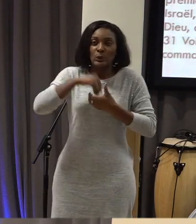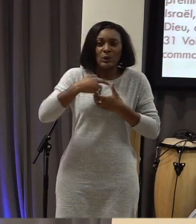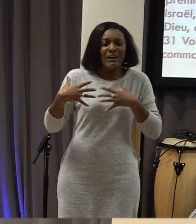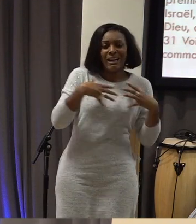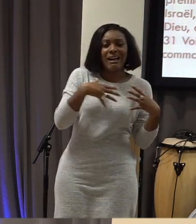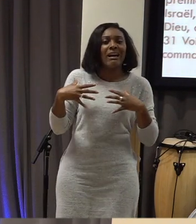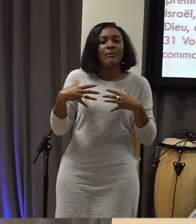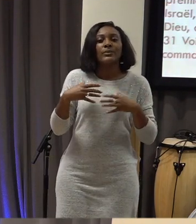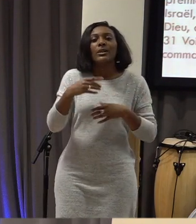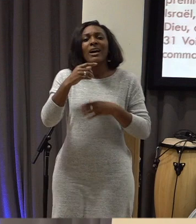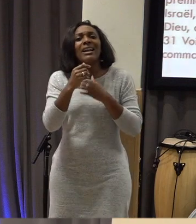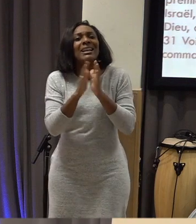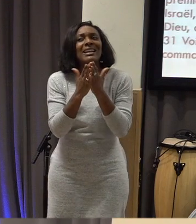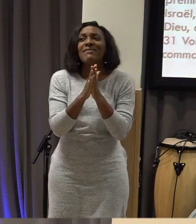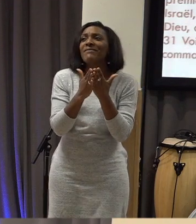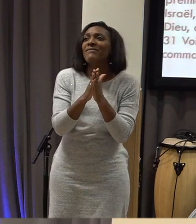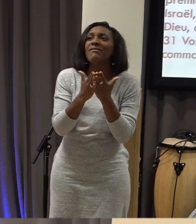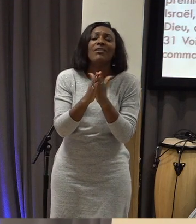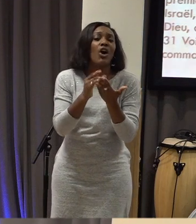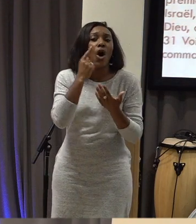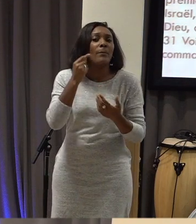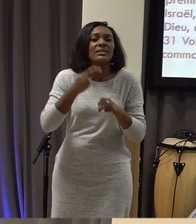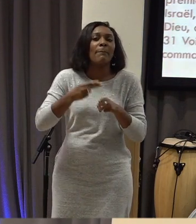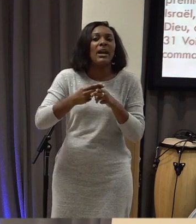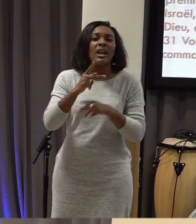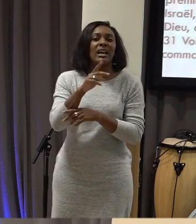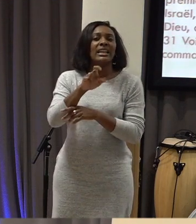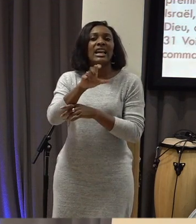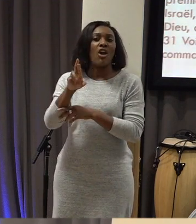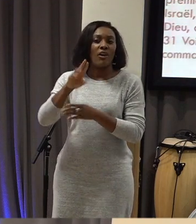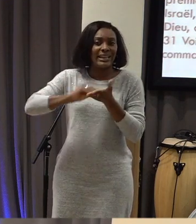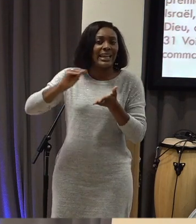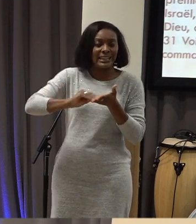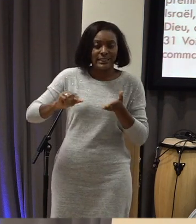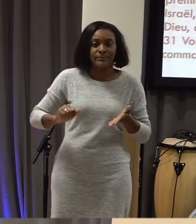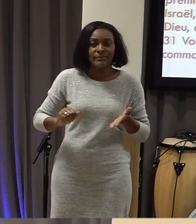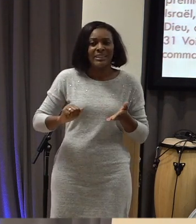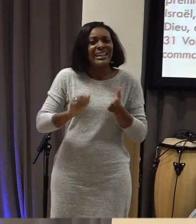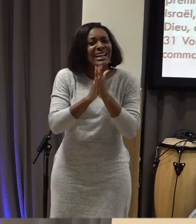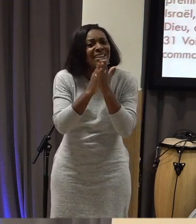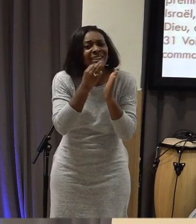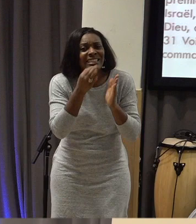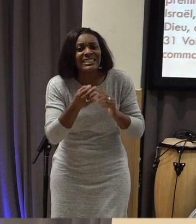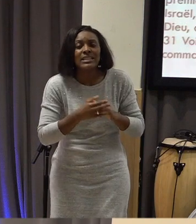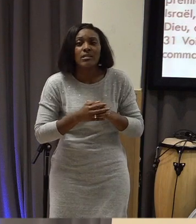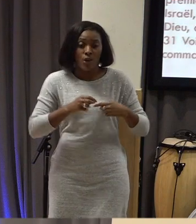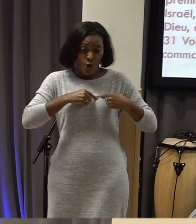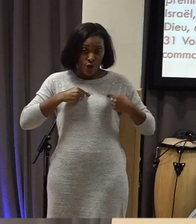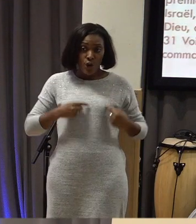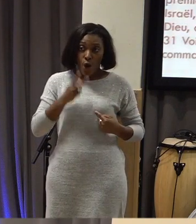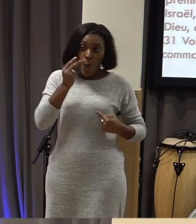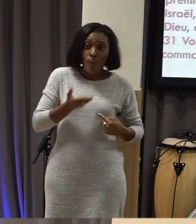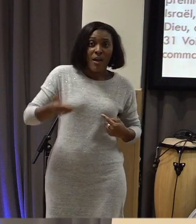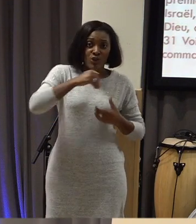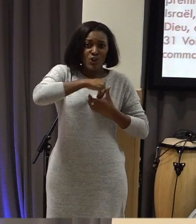Timothy Keller, dans son livre « Les idoles du cœur », dit ceci. Le cœur humain est une fabrique d'idoles. Pour